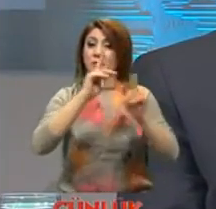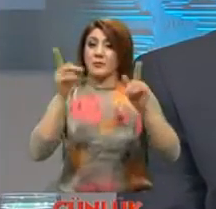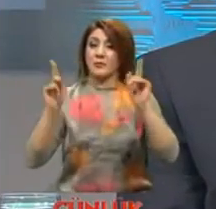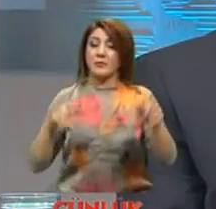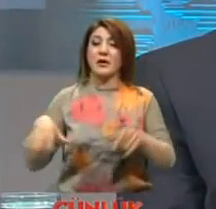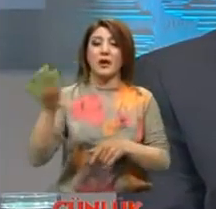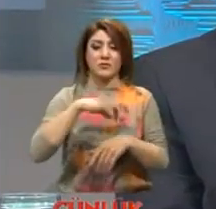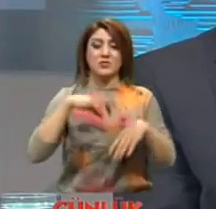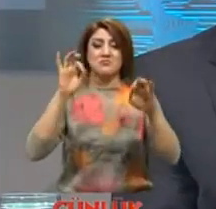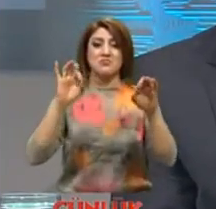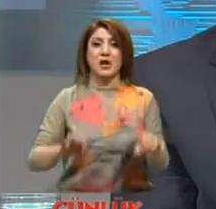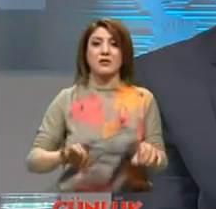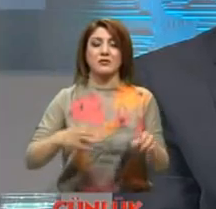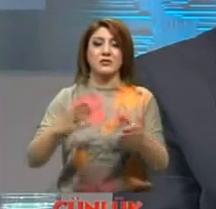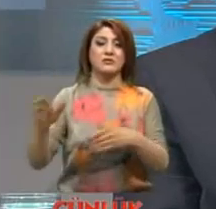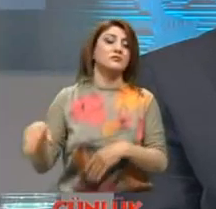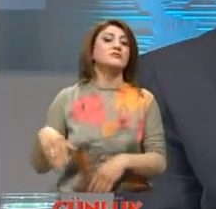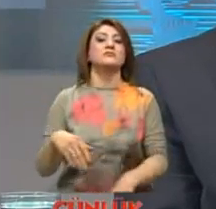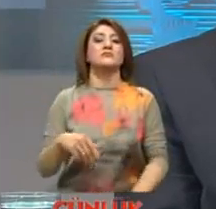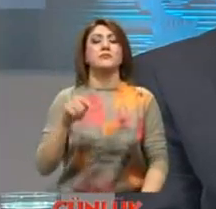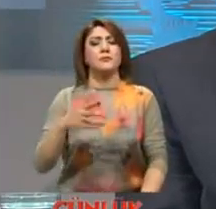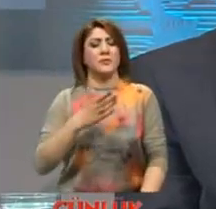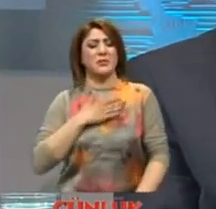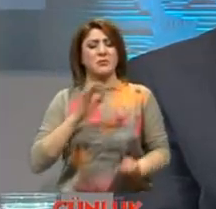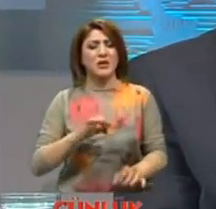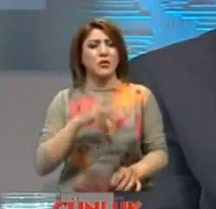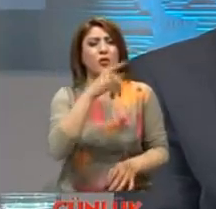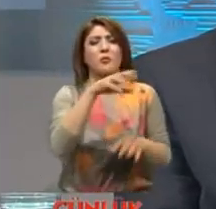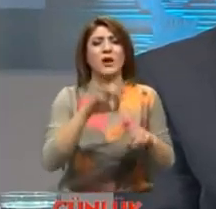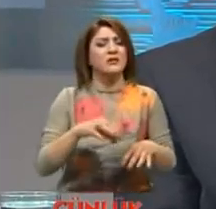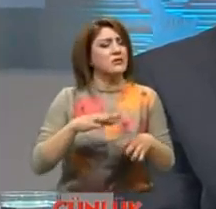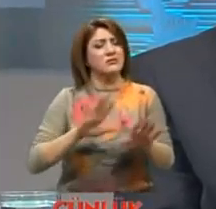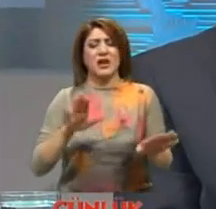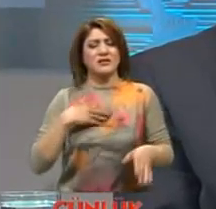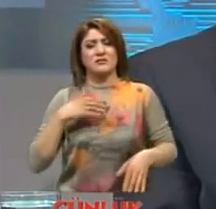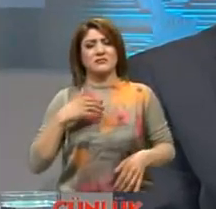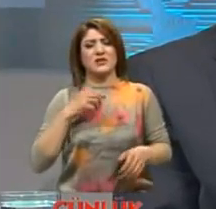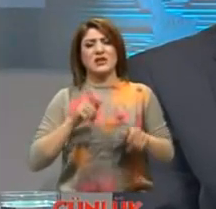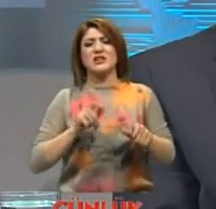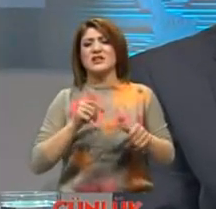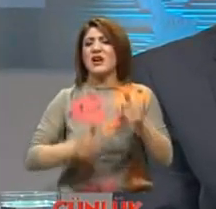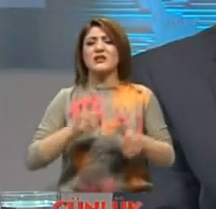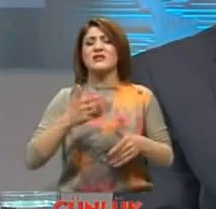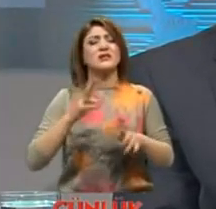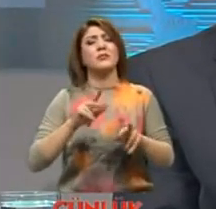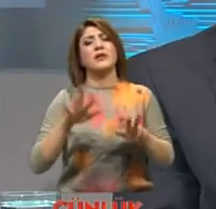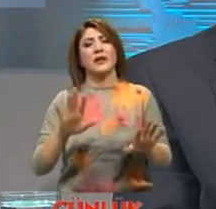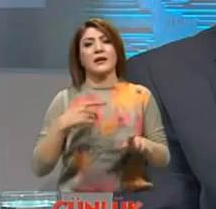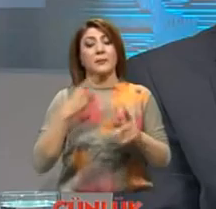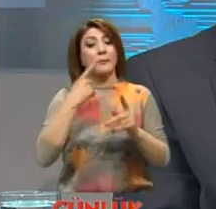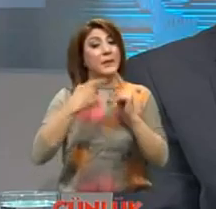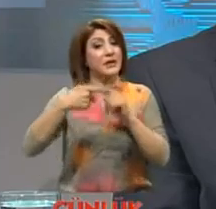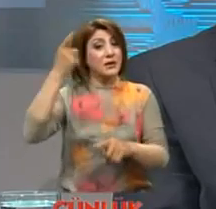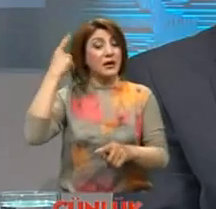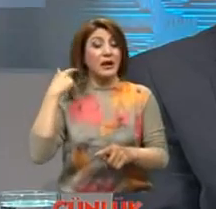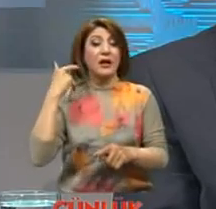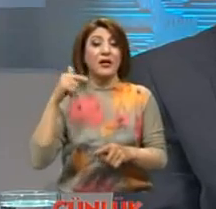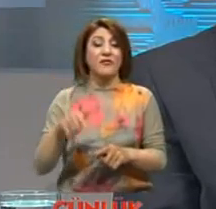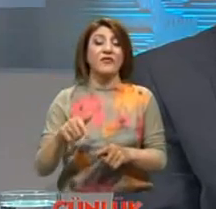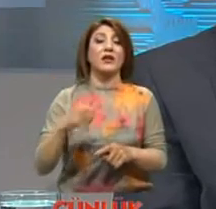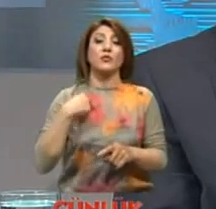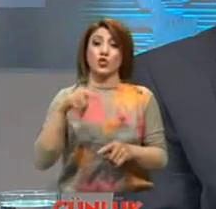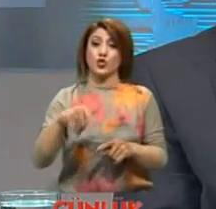bizden uygulamaya başladı. Bunu şu başlattı, biz başlattık derdinde değiliz. Ama geçen sene sadece